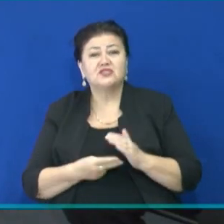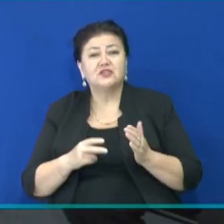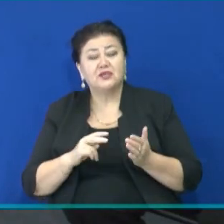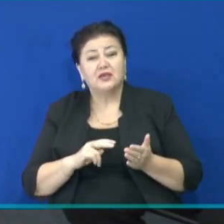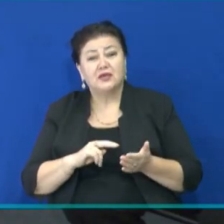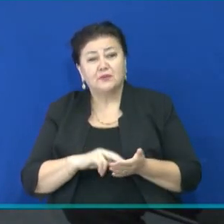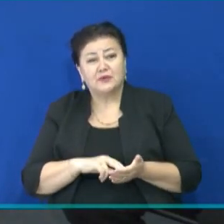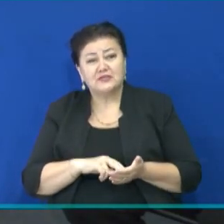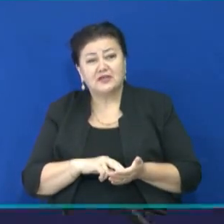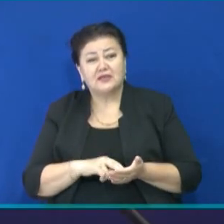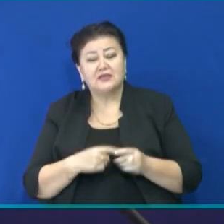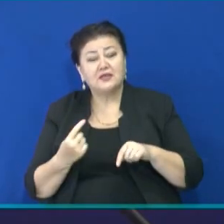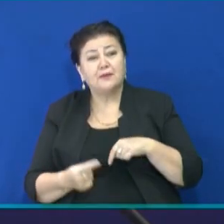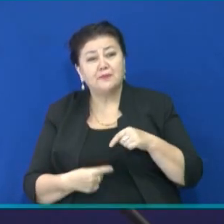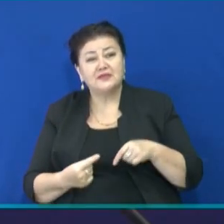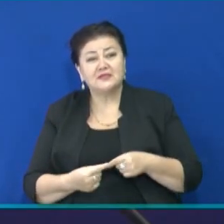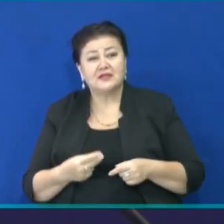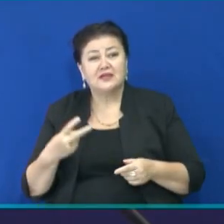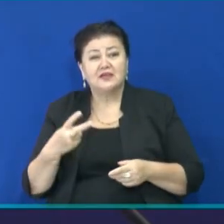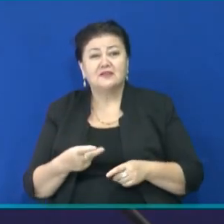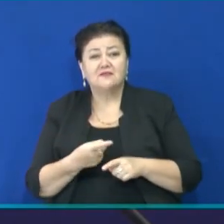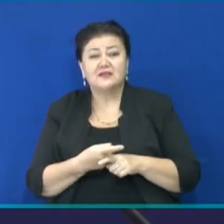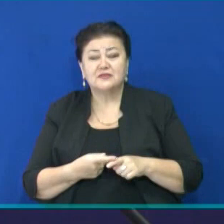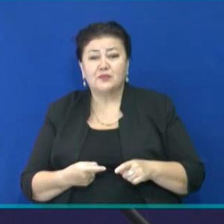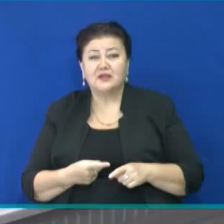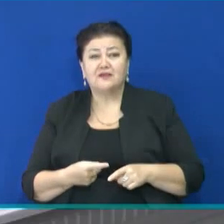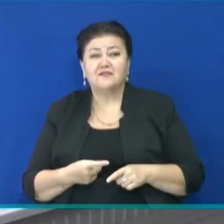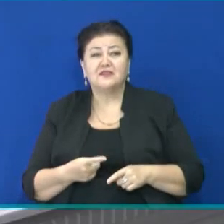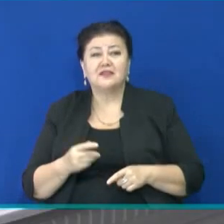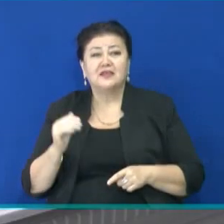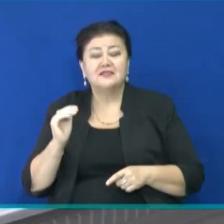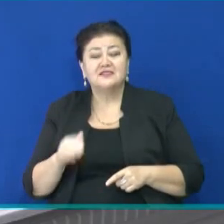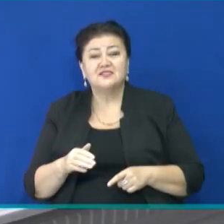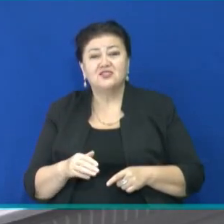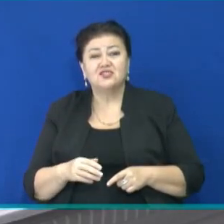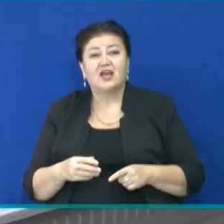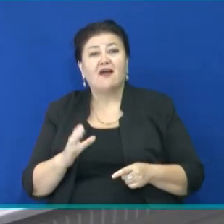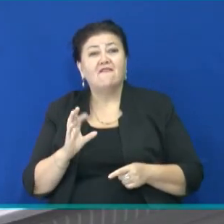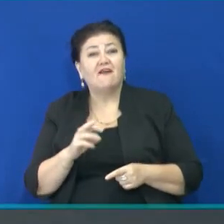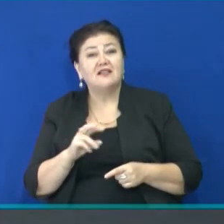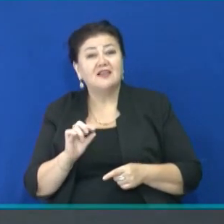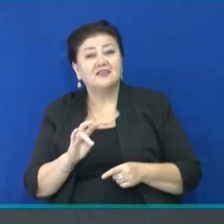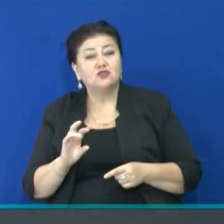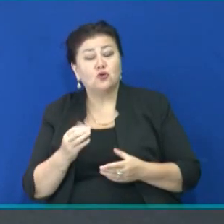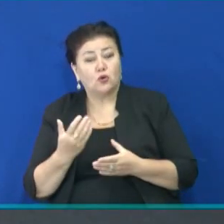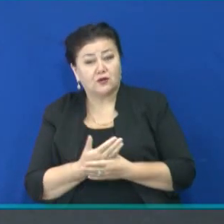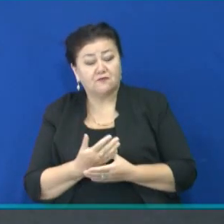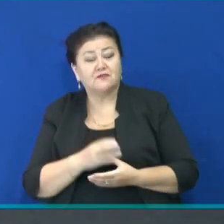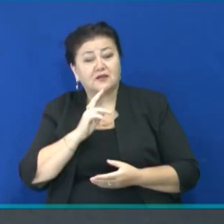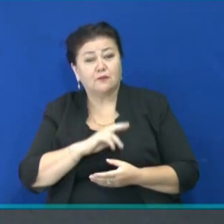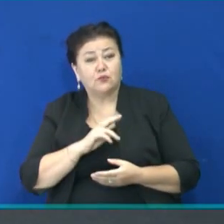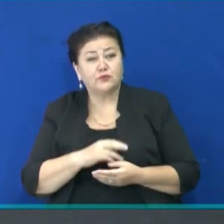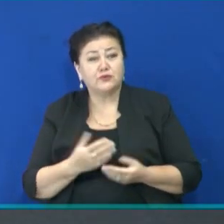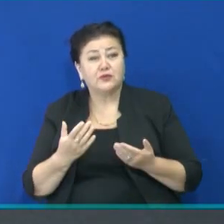орталығының мәліметінше Абай облысында 2,5 мыңға жуық ерікті жұмыс істейді. Түрлі іс-шараларға белсене атсалысатын, қиын кездерде көмек